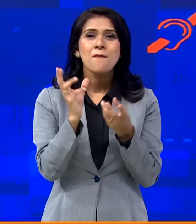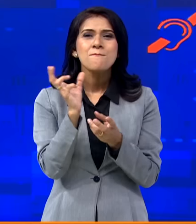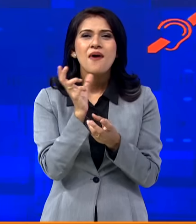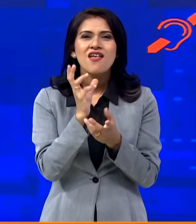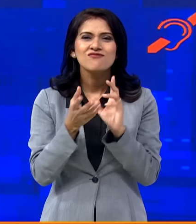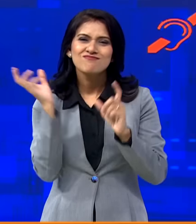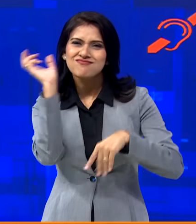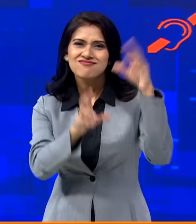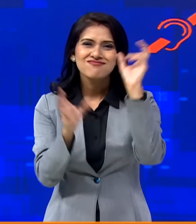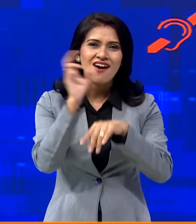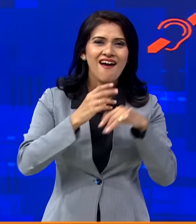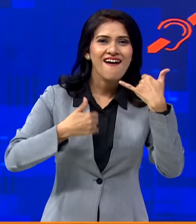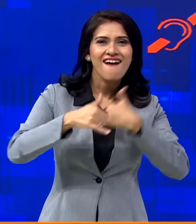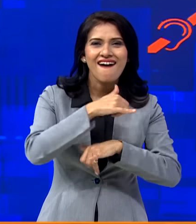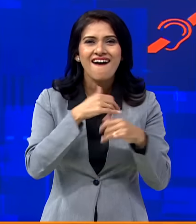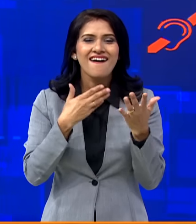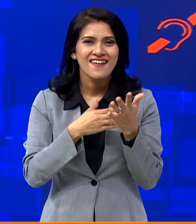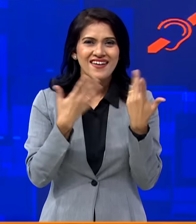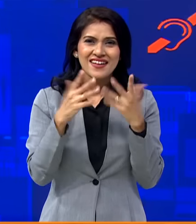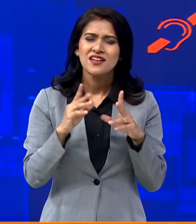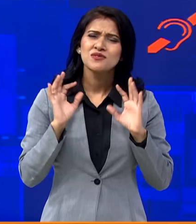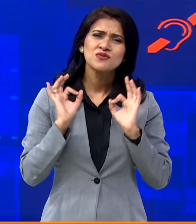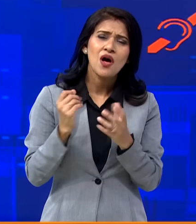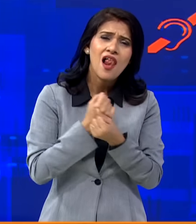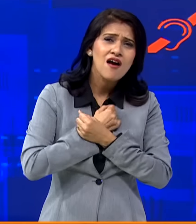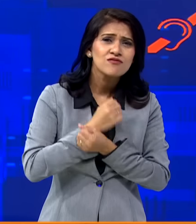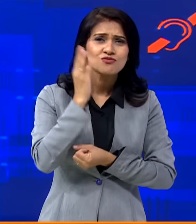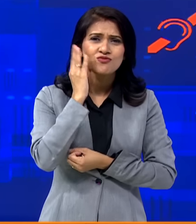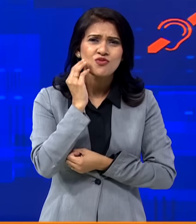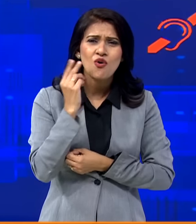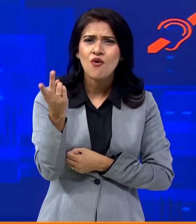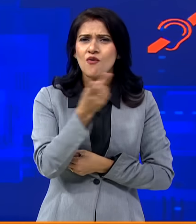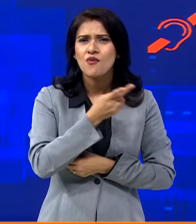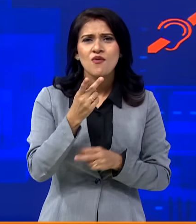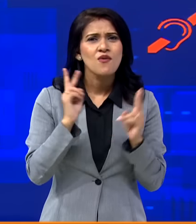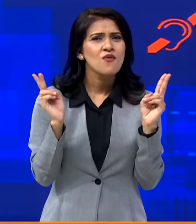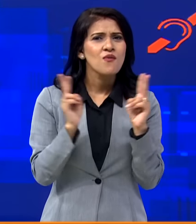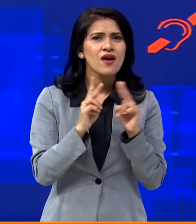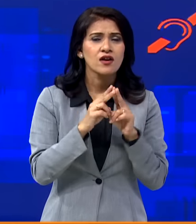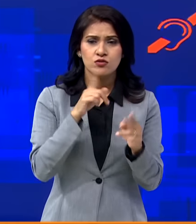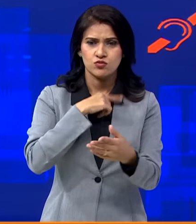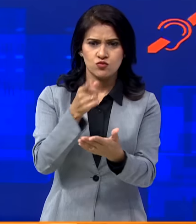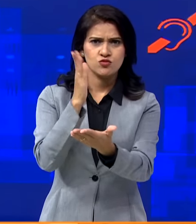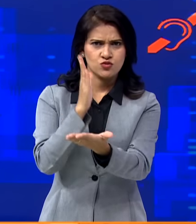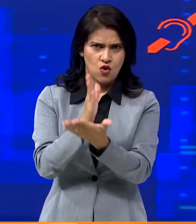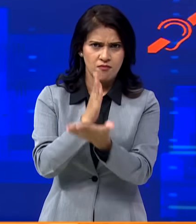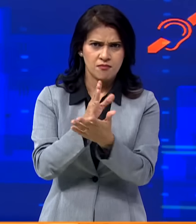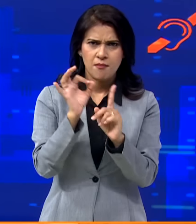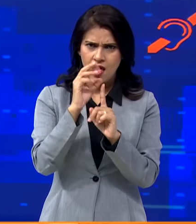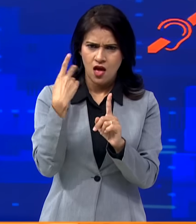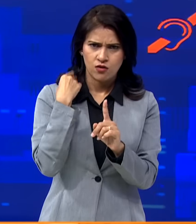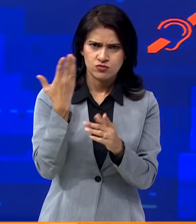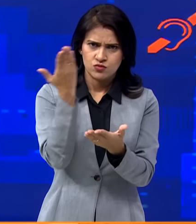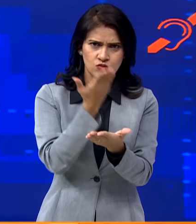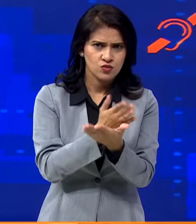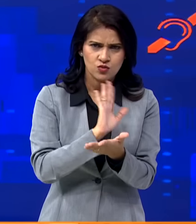बनाकर एक दूसरे पर फेंक रहे थे इतना प्यार है इतना मोहब्बत है आप कह रहे हैं कि वो उनको रोकते हैं आगे बढ़ने से